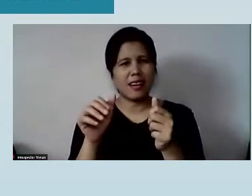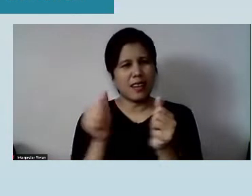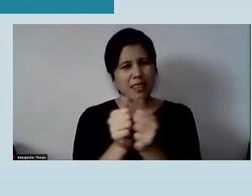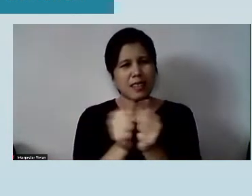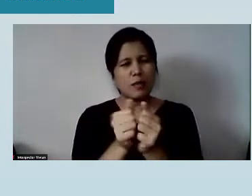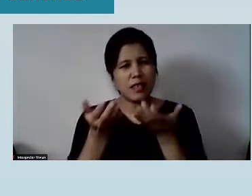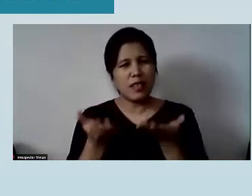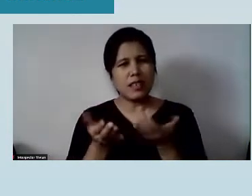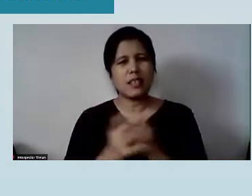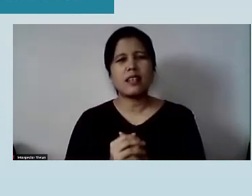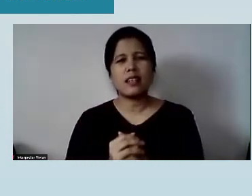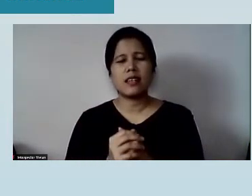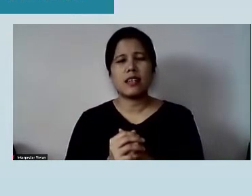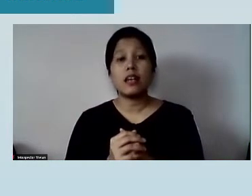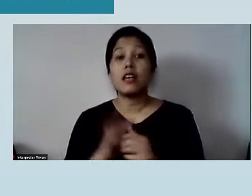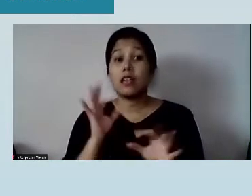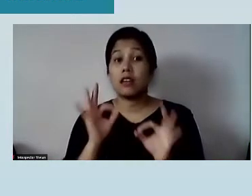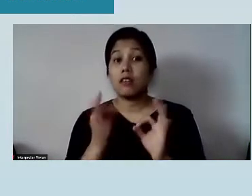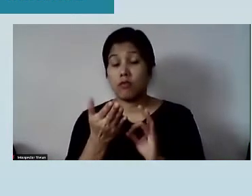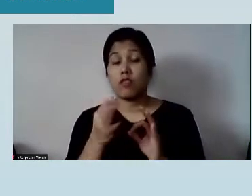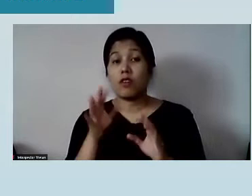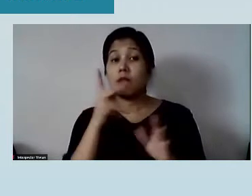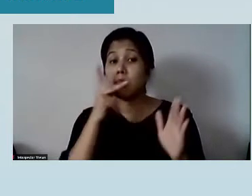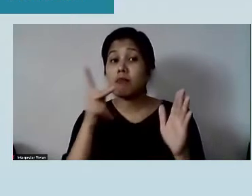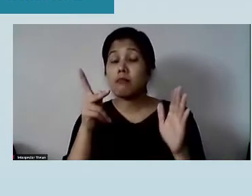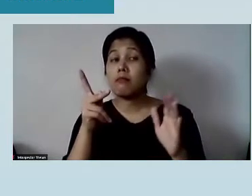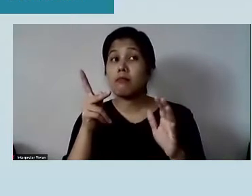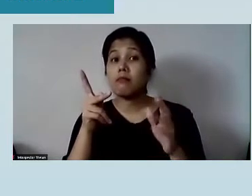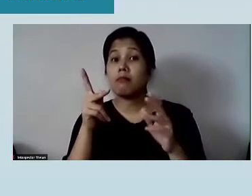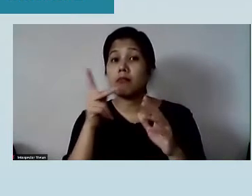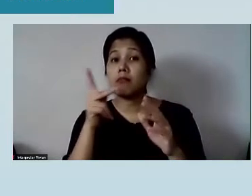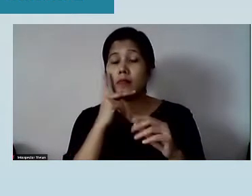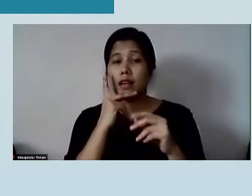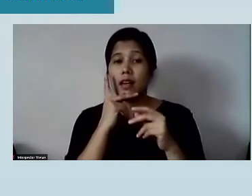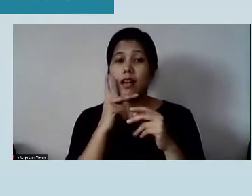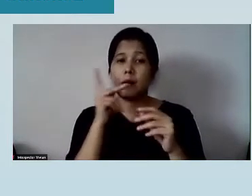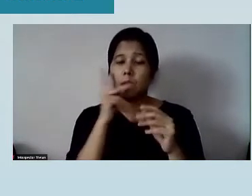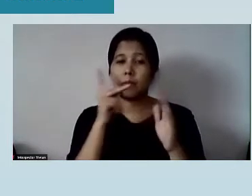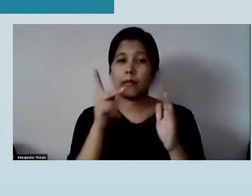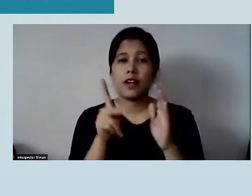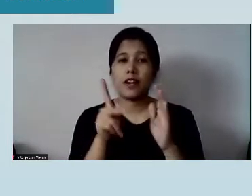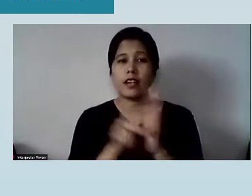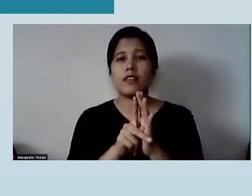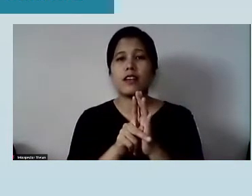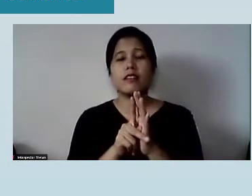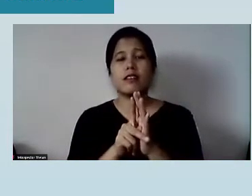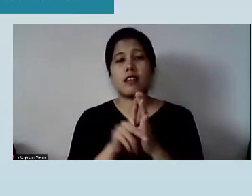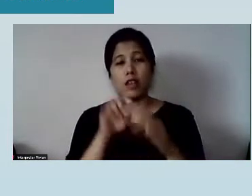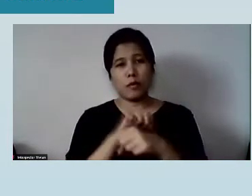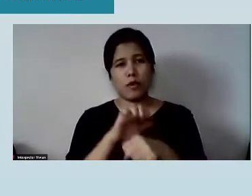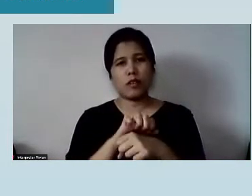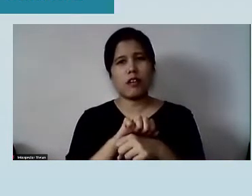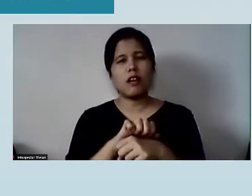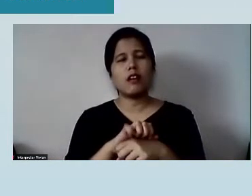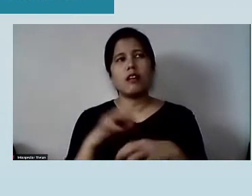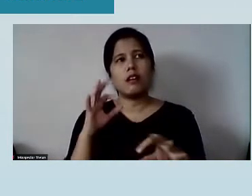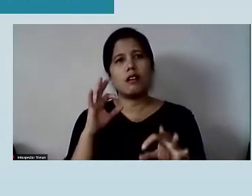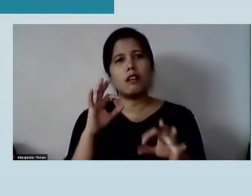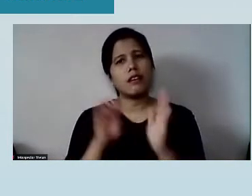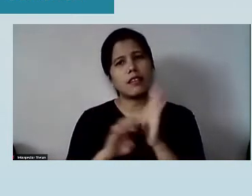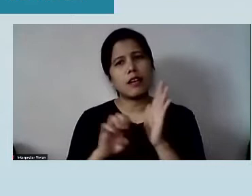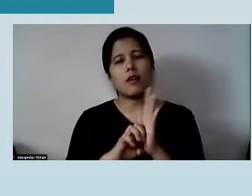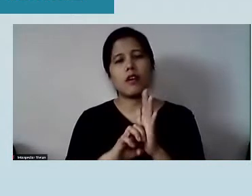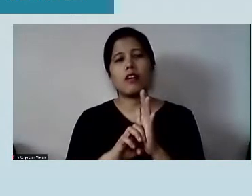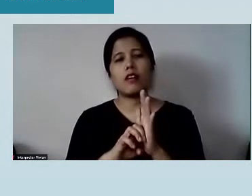pag ikaw private employer ka, kukumputin doon yung mga tax incentives mo. For example, you're employing a person